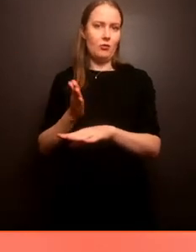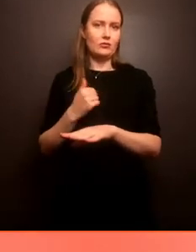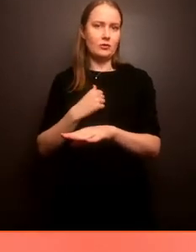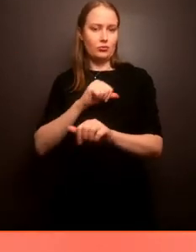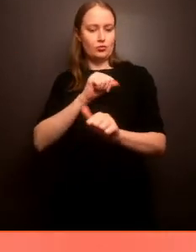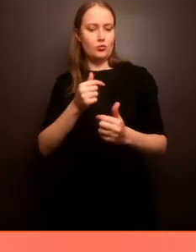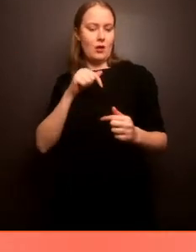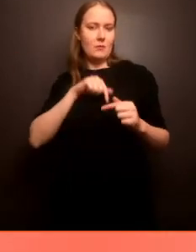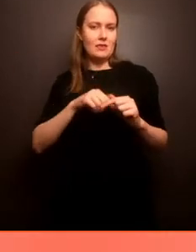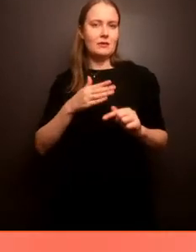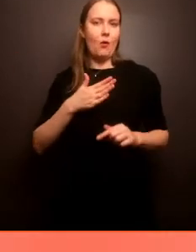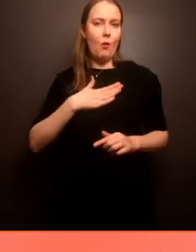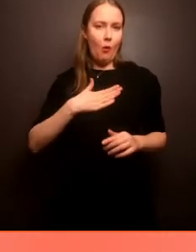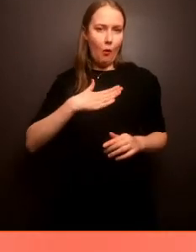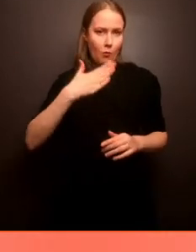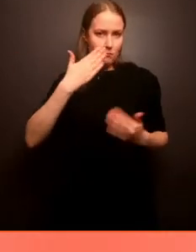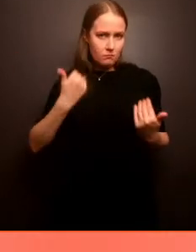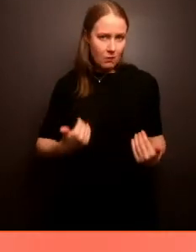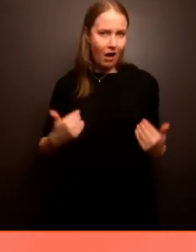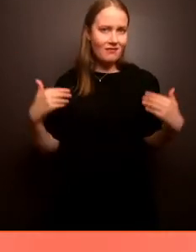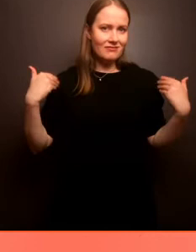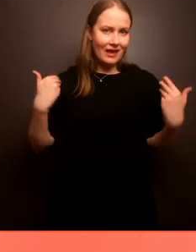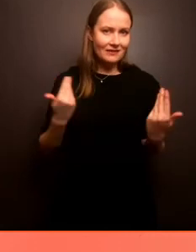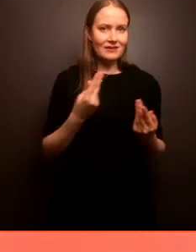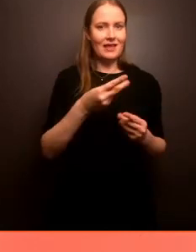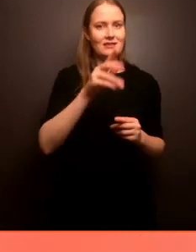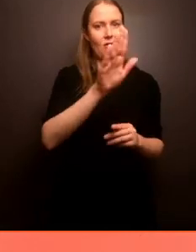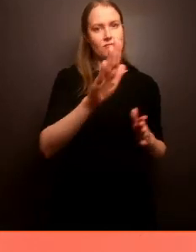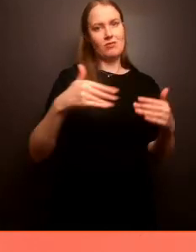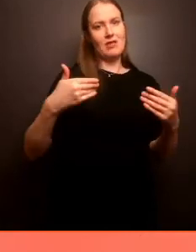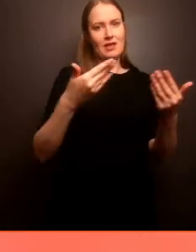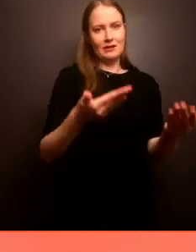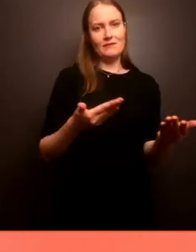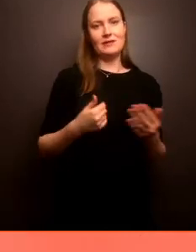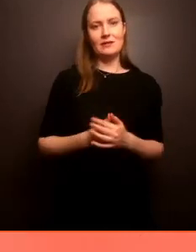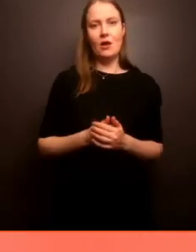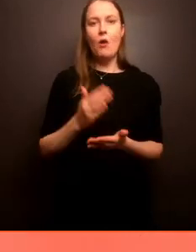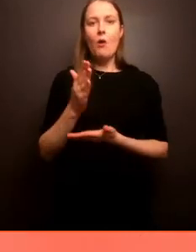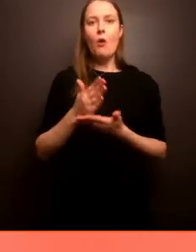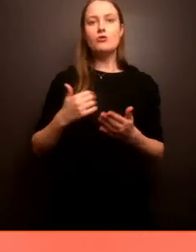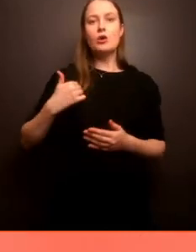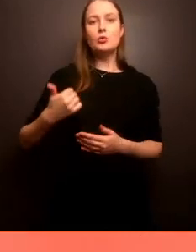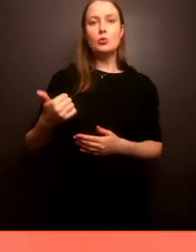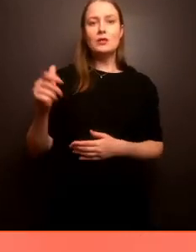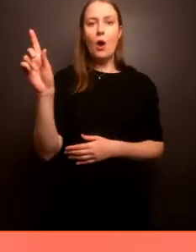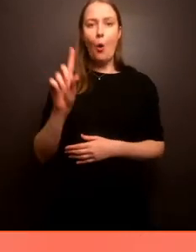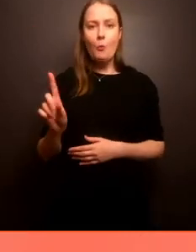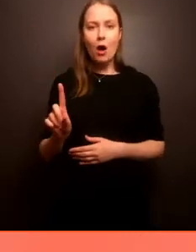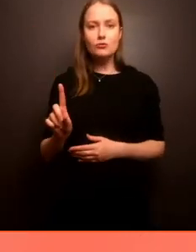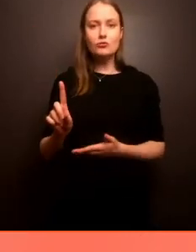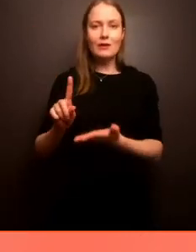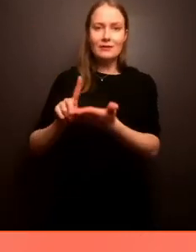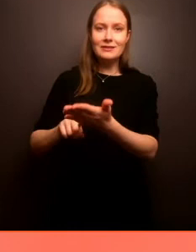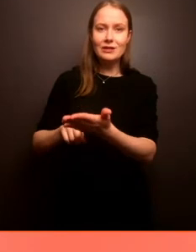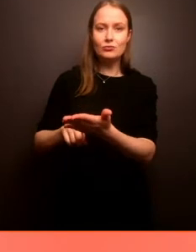Nii nende ise enda kui ka oma inimeste kaudu. Ja mõned juhtide omadused ja oskused on ju tegelikult nõutud olnud